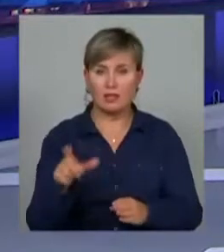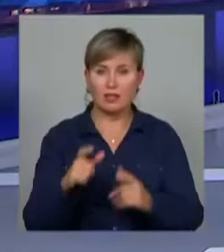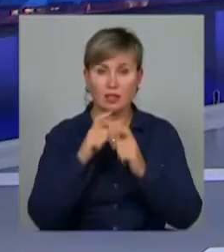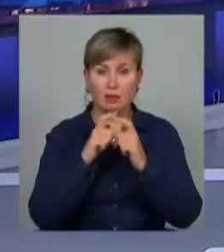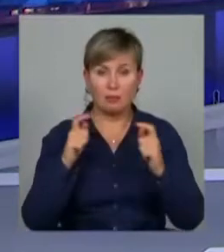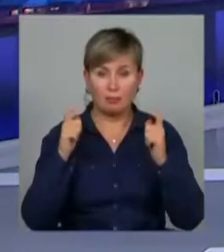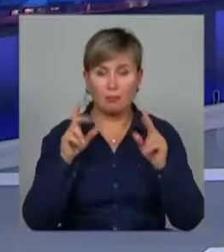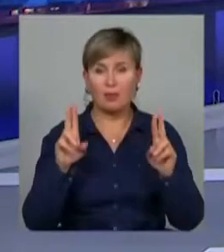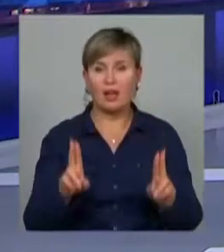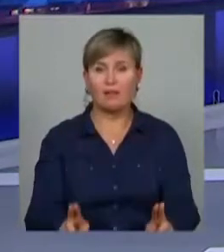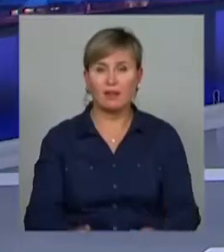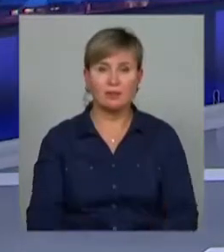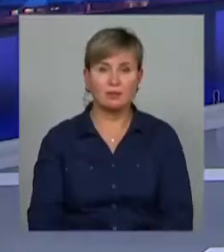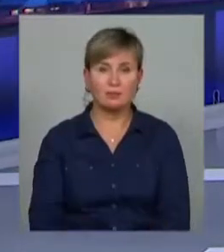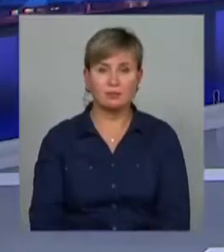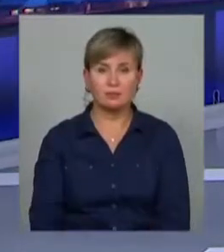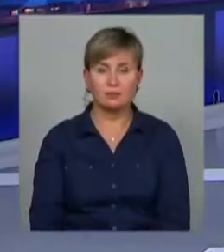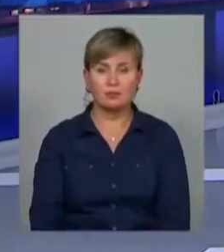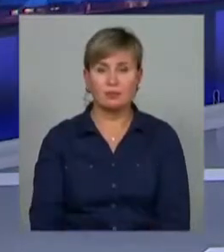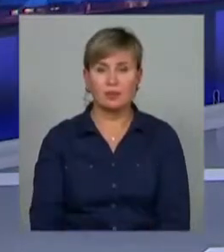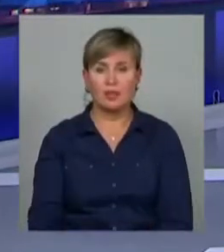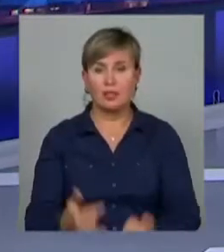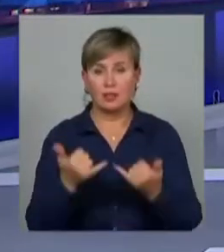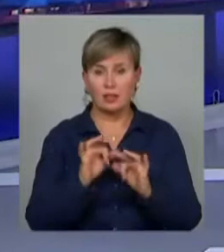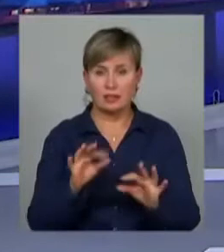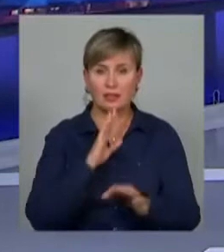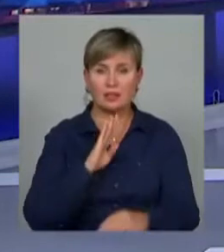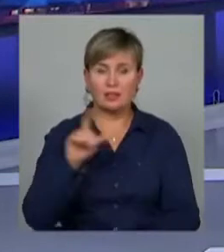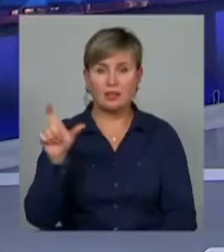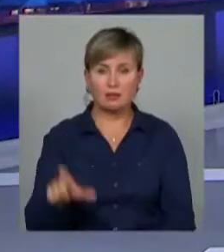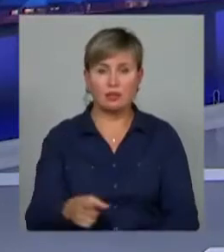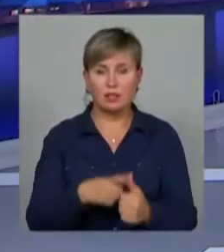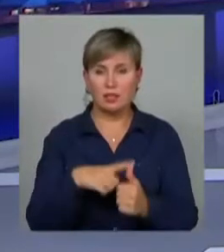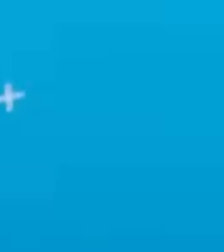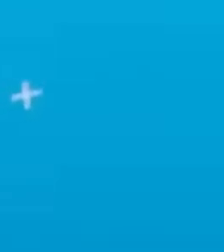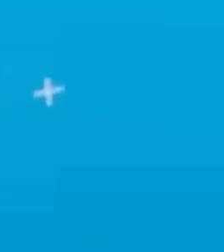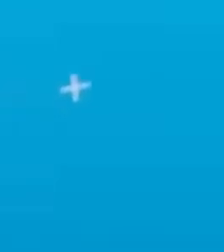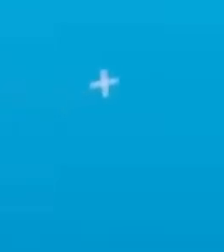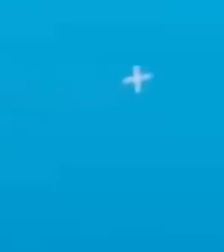санитарных правил. Спасибо. Дина Жанабекова о ситуации с коронавирусом в стране и в мире.